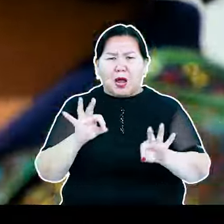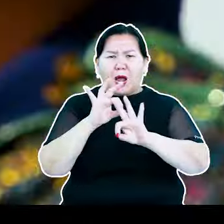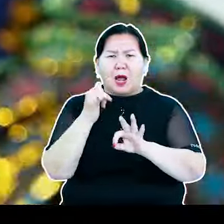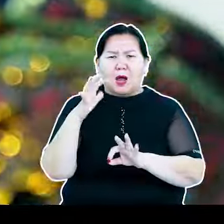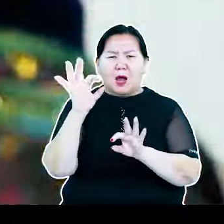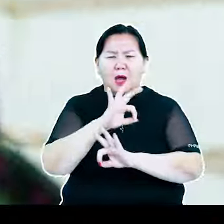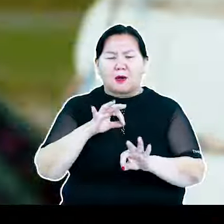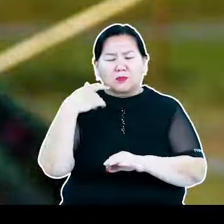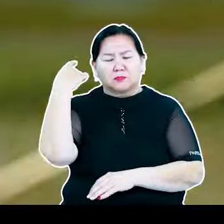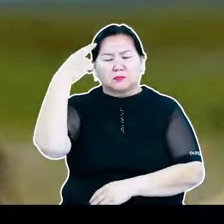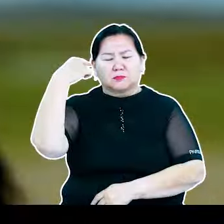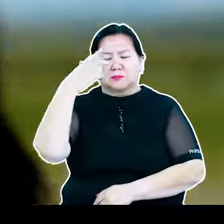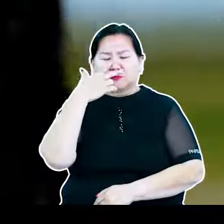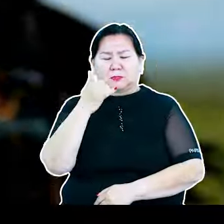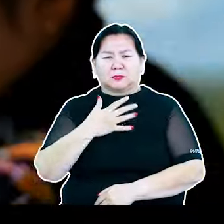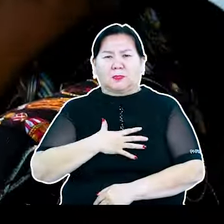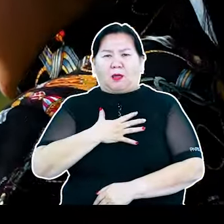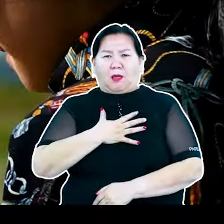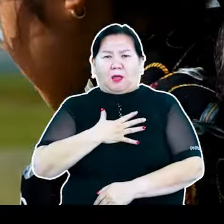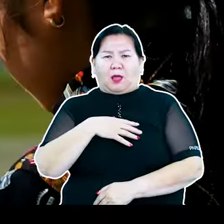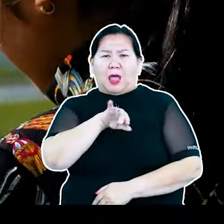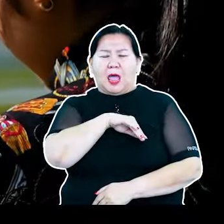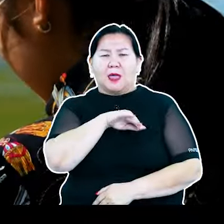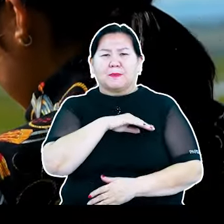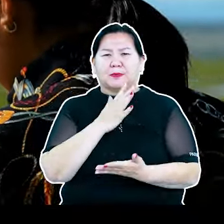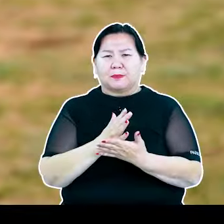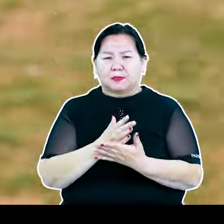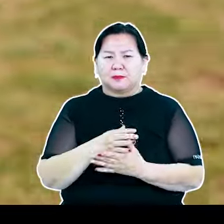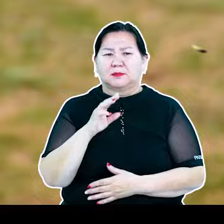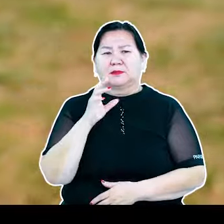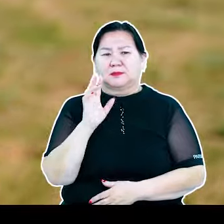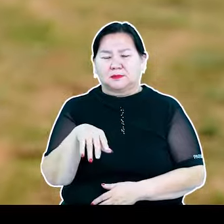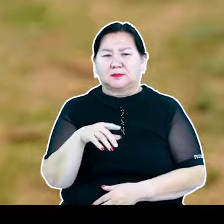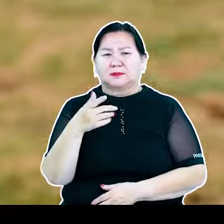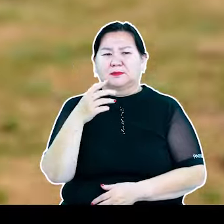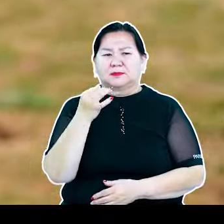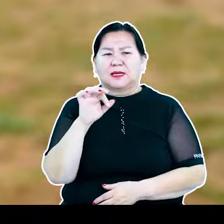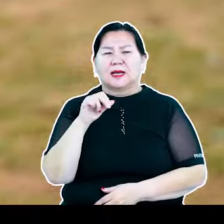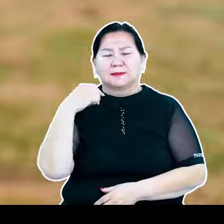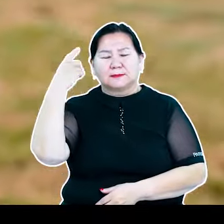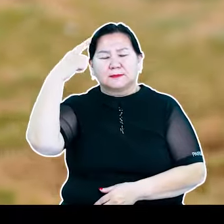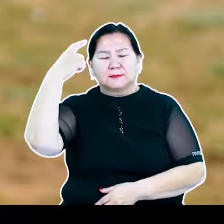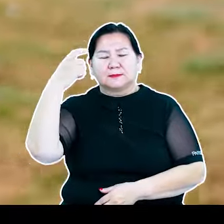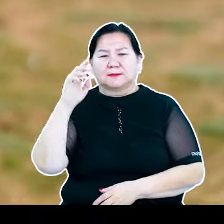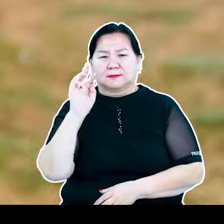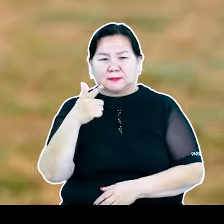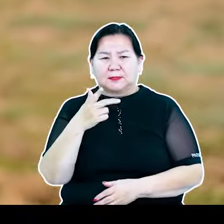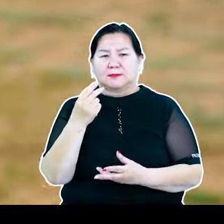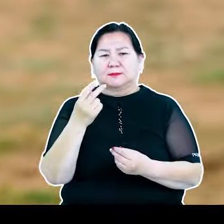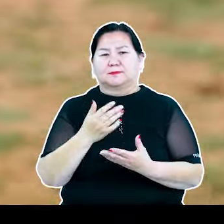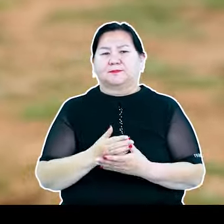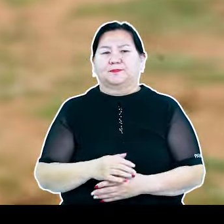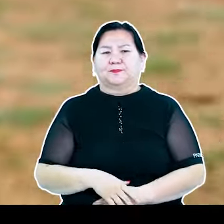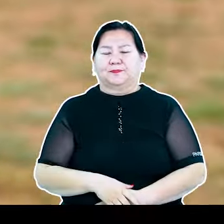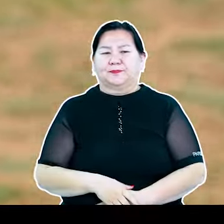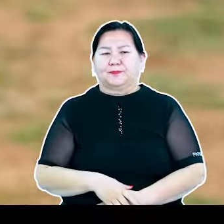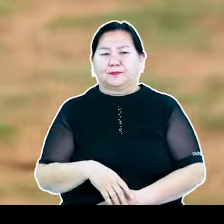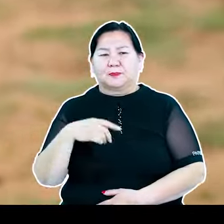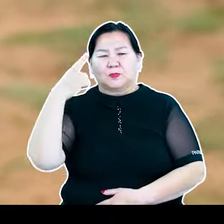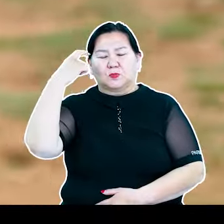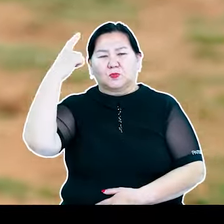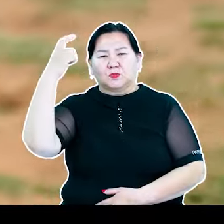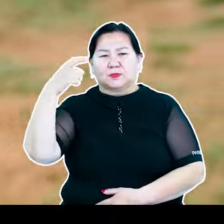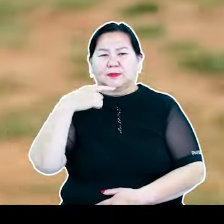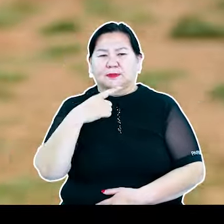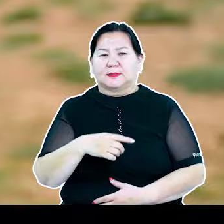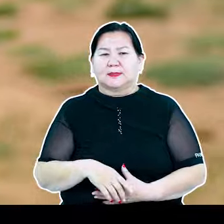юучгүй ширгэцэн байна гэж зүдлээд ястаа жинхэнэ юм шиг амар зүд эсэн. Нэрээ, наад зүд чи их амар зүд байна шүү. Харин тэг. Азар зүд байсан